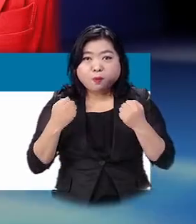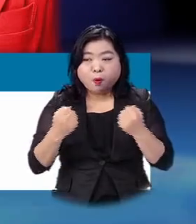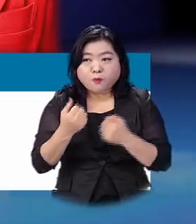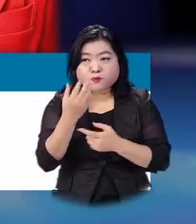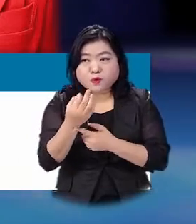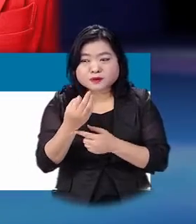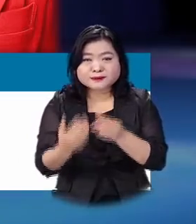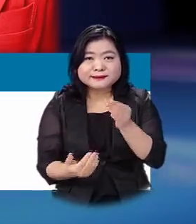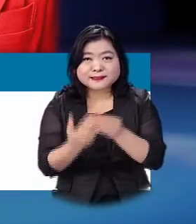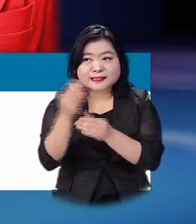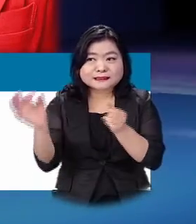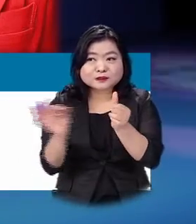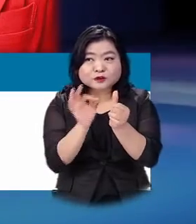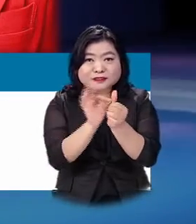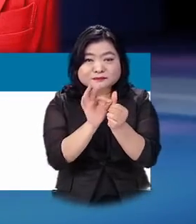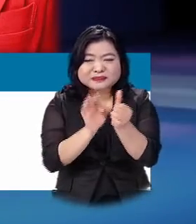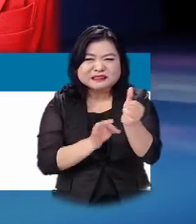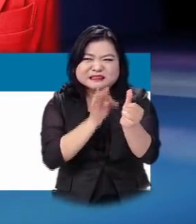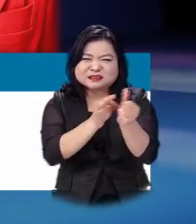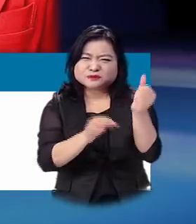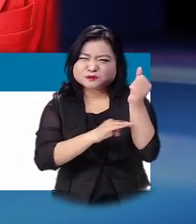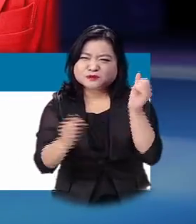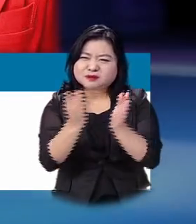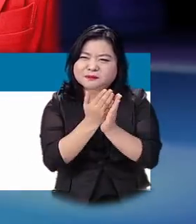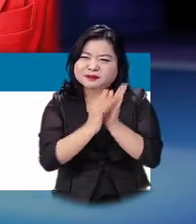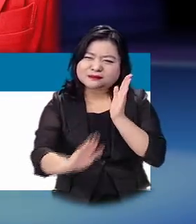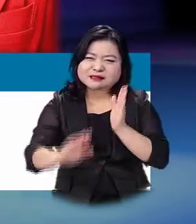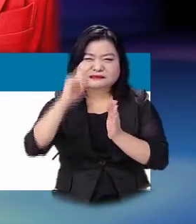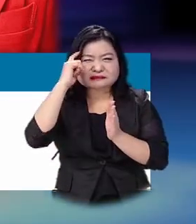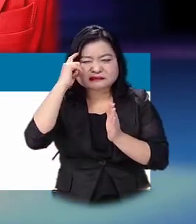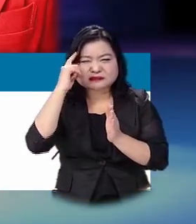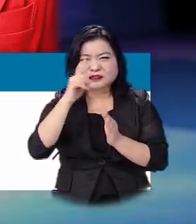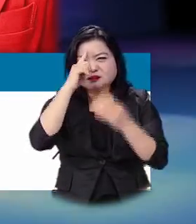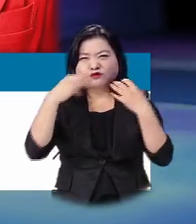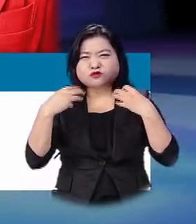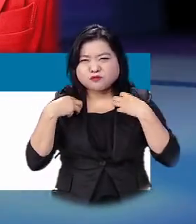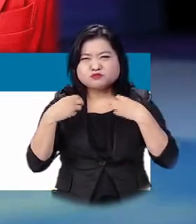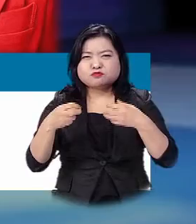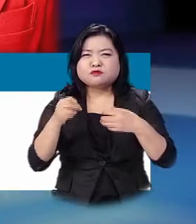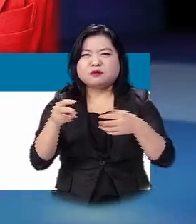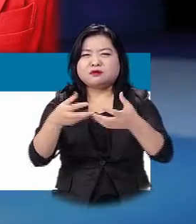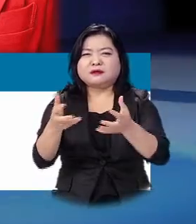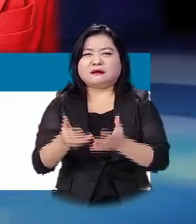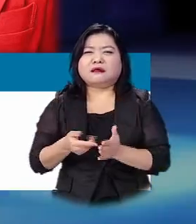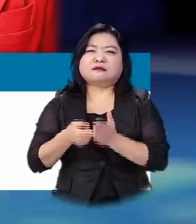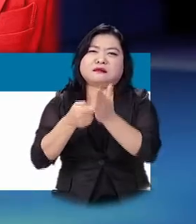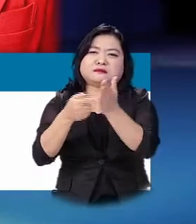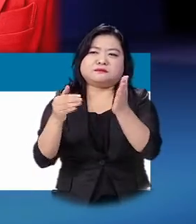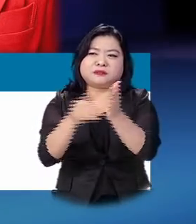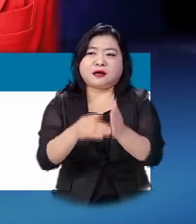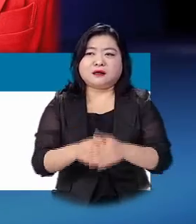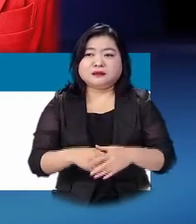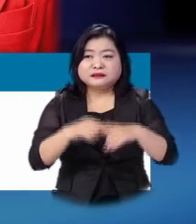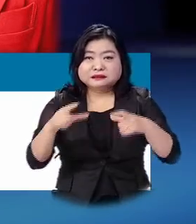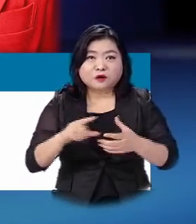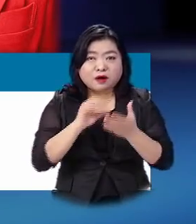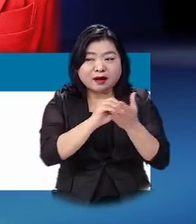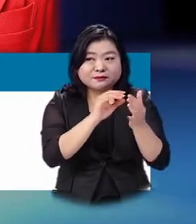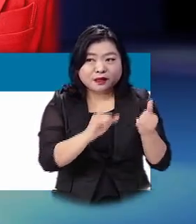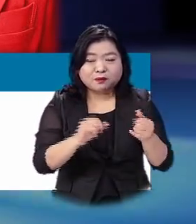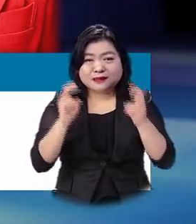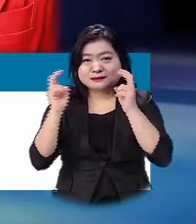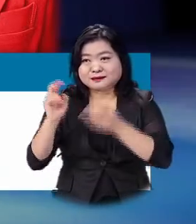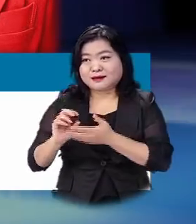재난지원금 지급 기준으로 적합하지 않다는 의견을 정부 여당에 냈습니다. 지역 가입자와